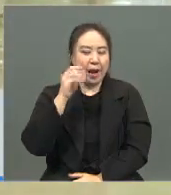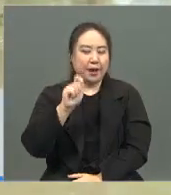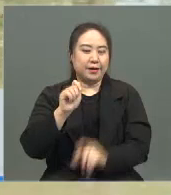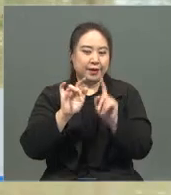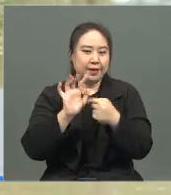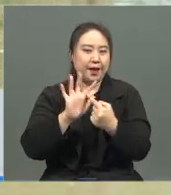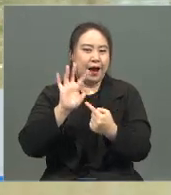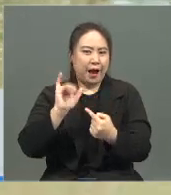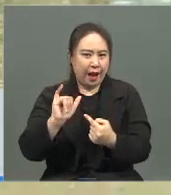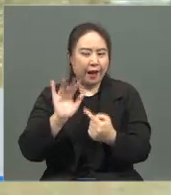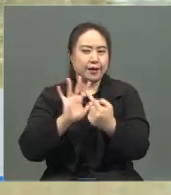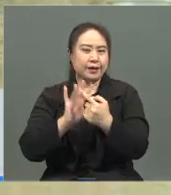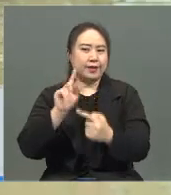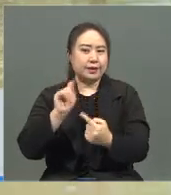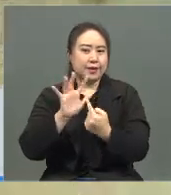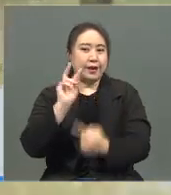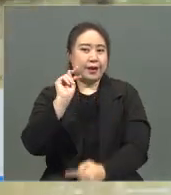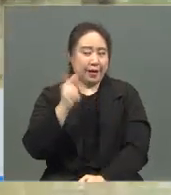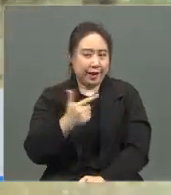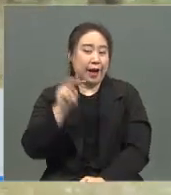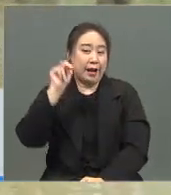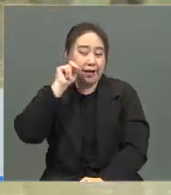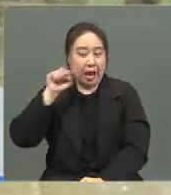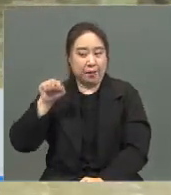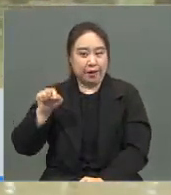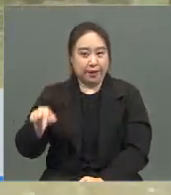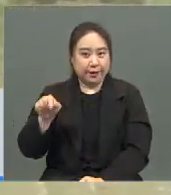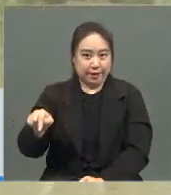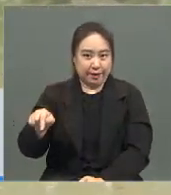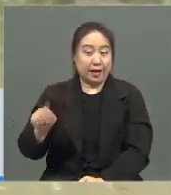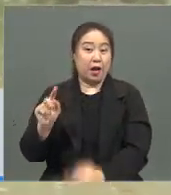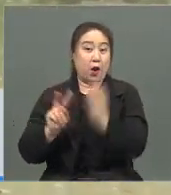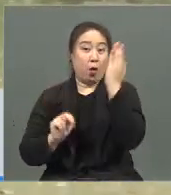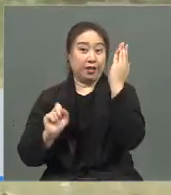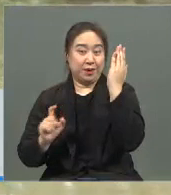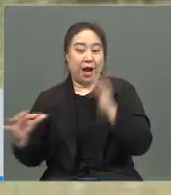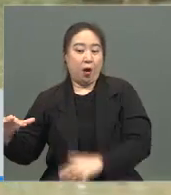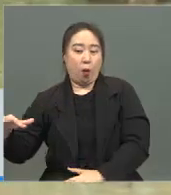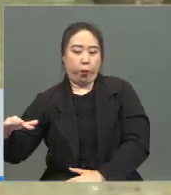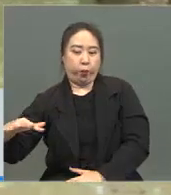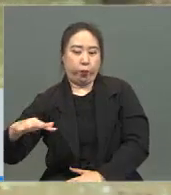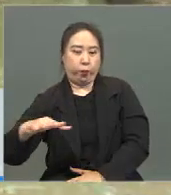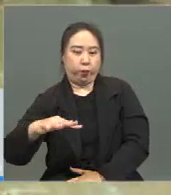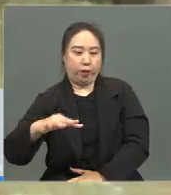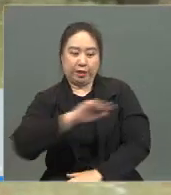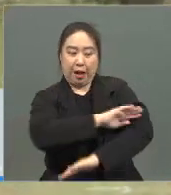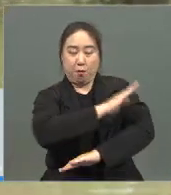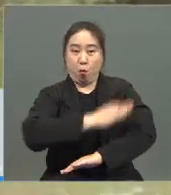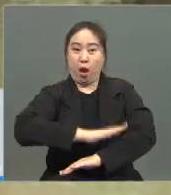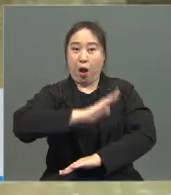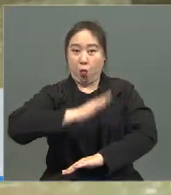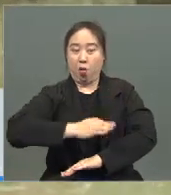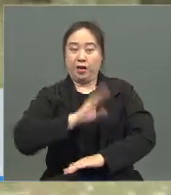นพื้นที่รับน้ำสองทางค่ะทางแรกก็คือมวลน้ำที่มาจากทุ่งสงนะคะแล้วก็มวลน้ำที่มาจากเขาบรรทัดก็จะไหล